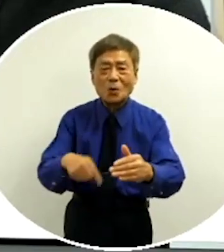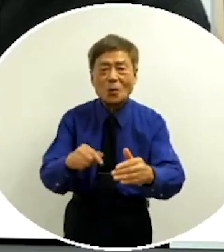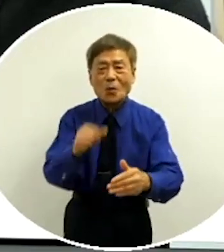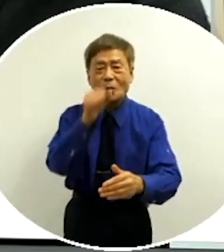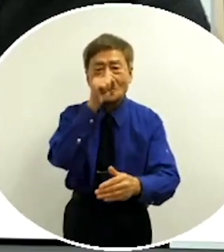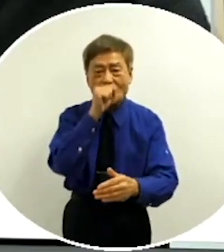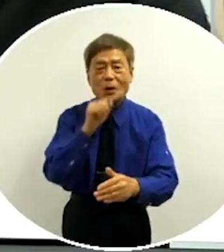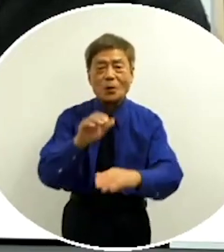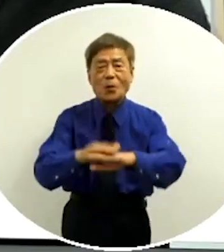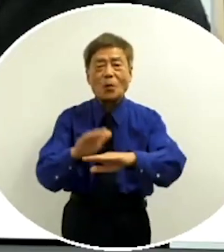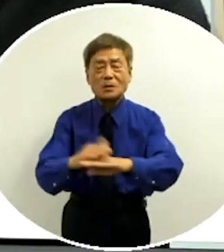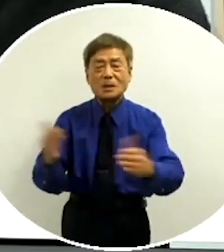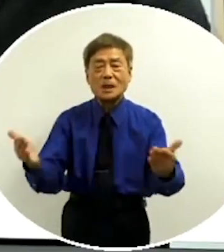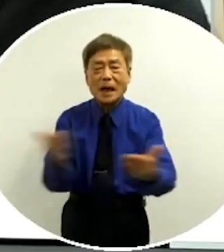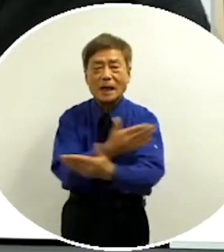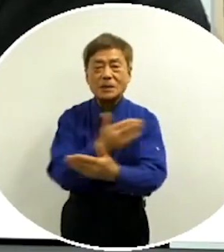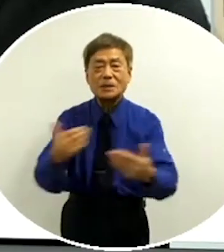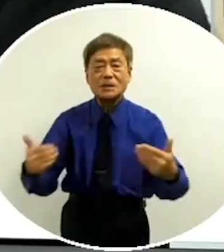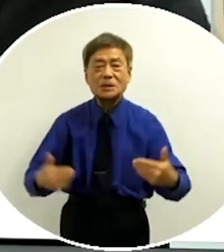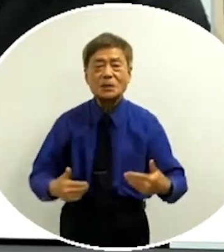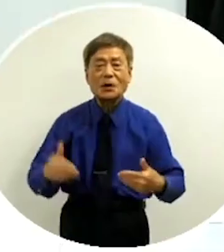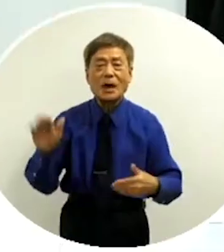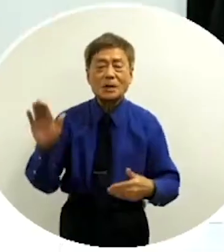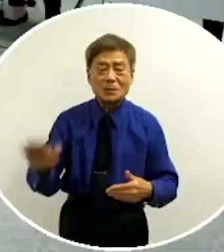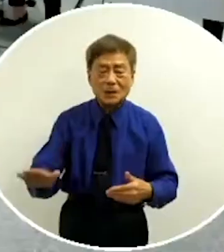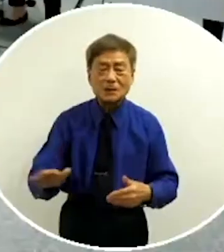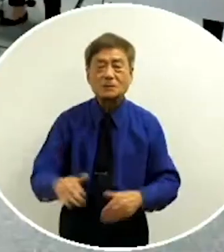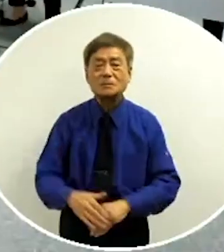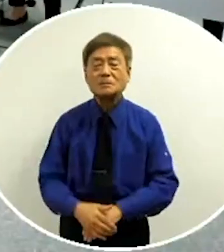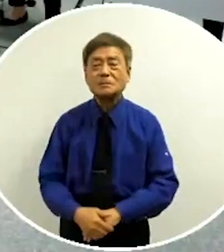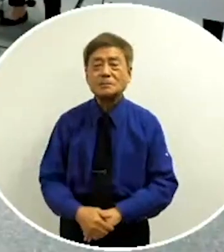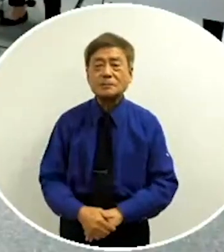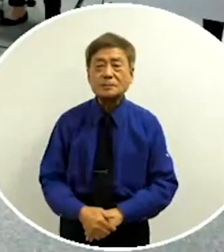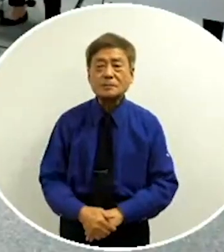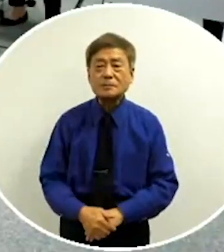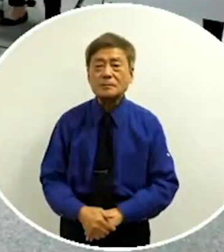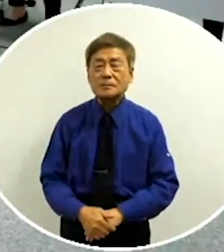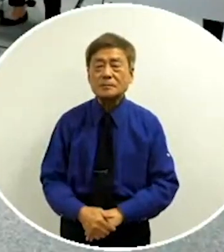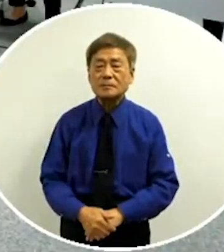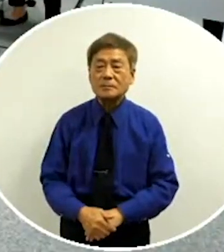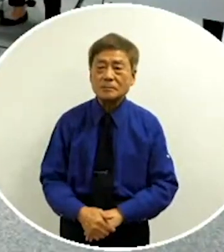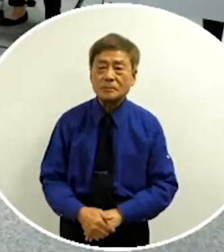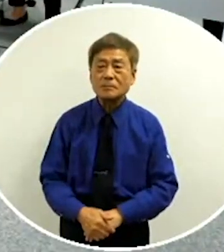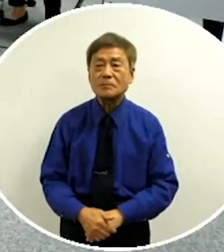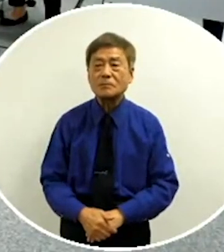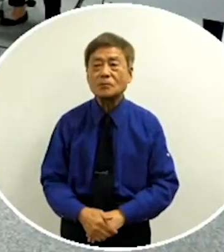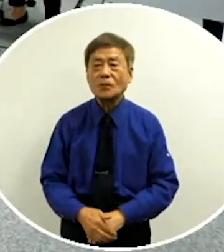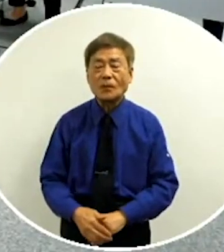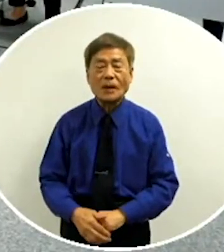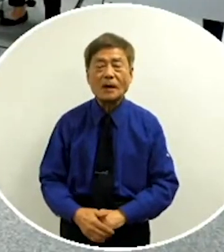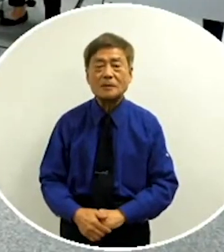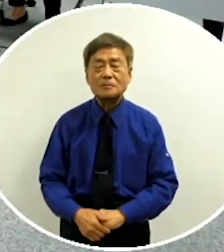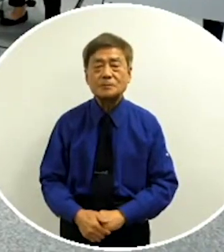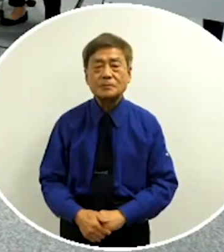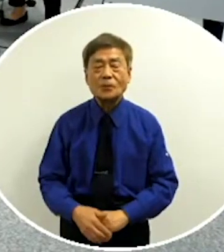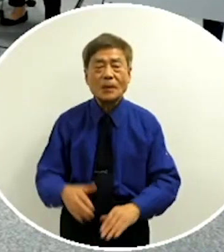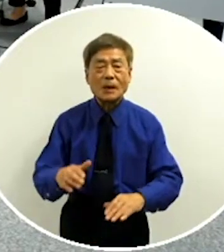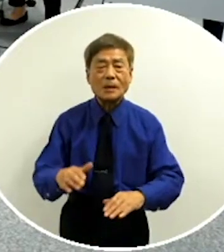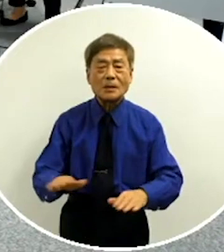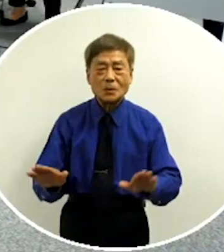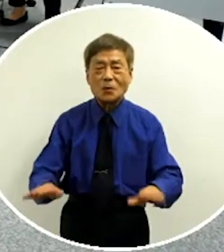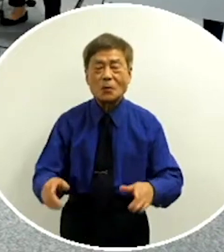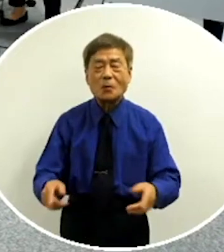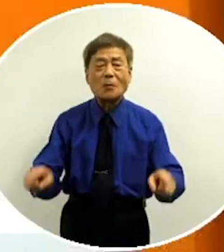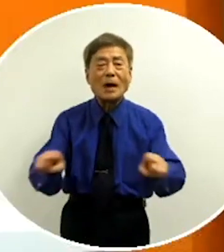と思っていますはいありがとうございましたでは最後おかあさんハイ国産車8最初にこのパートナーズ